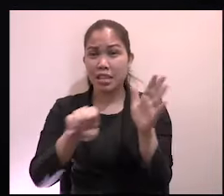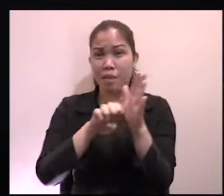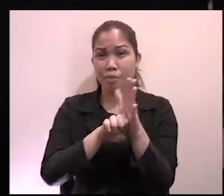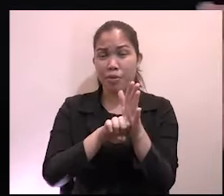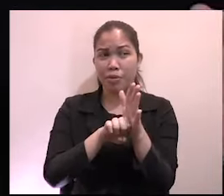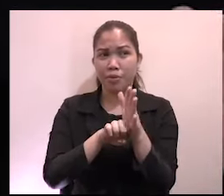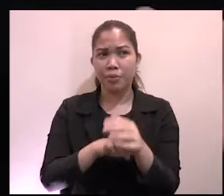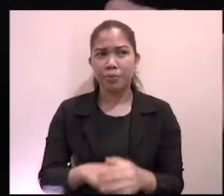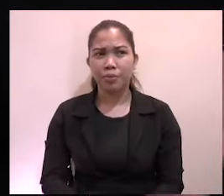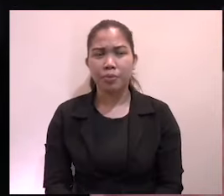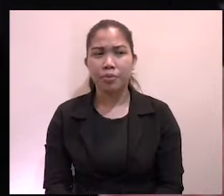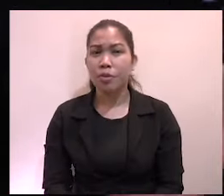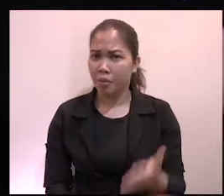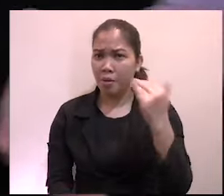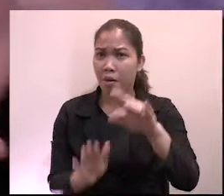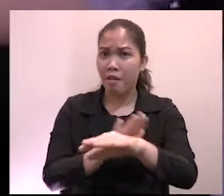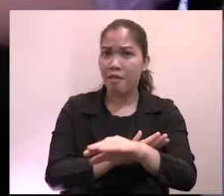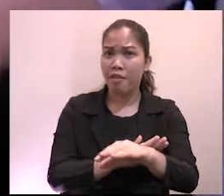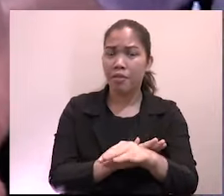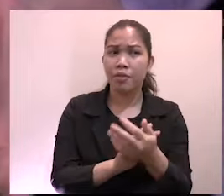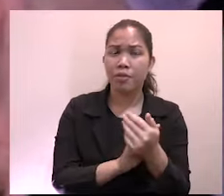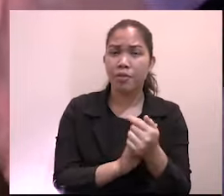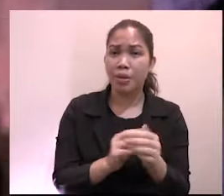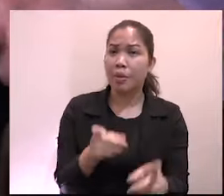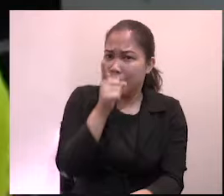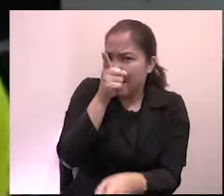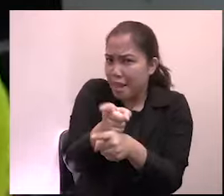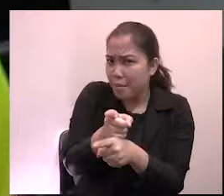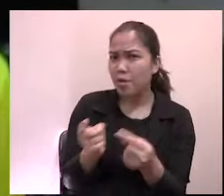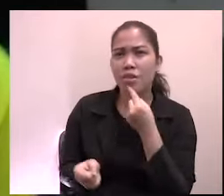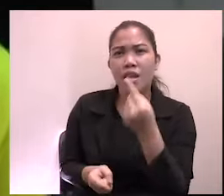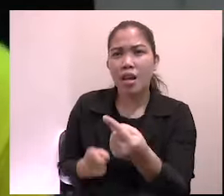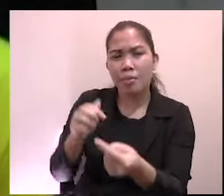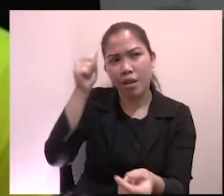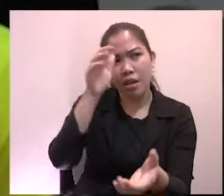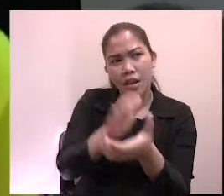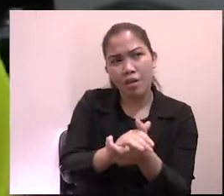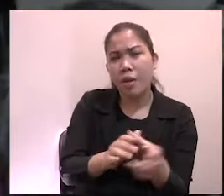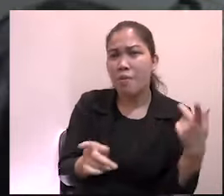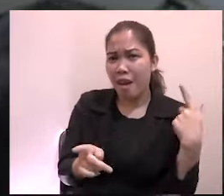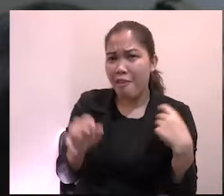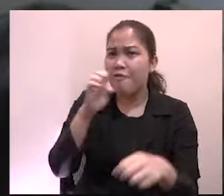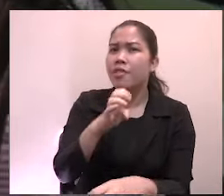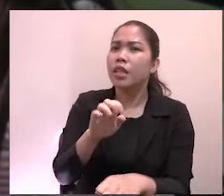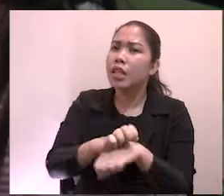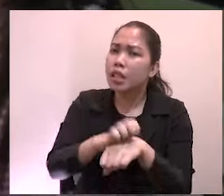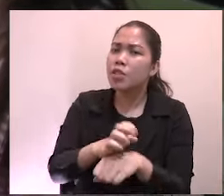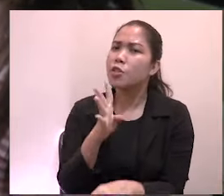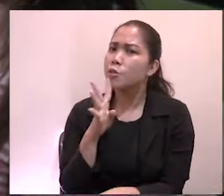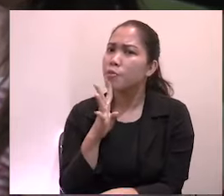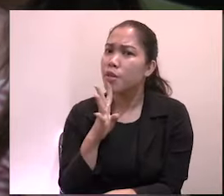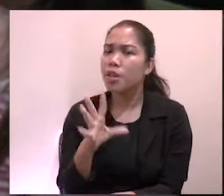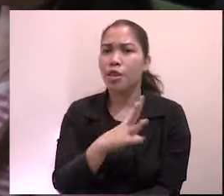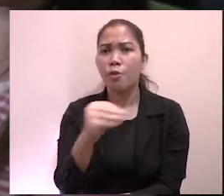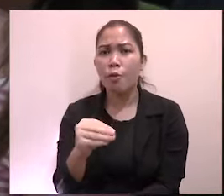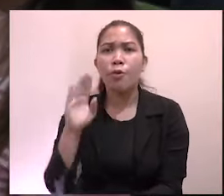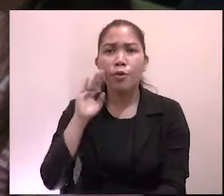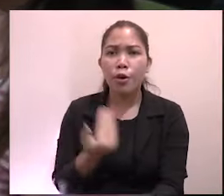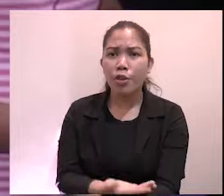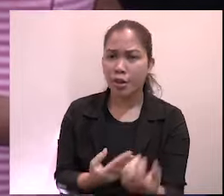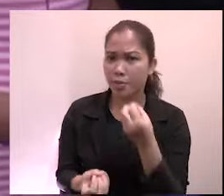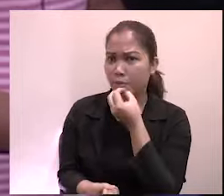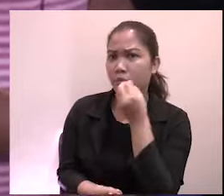taga-ibang... So, meron kong kausap ng mga foreigner. So, tama yung sinabi pala ni Mister na meron kong kausap ng mga English speaking at yung anak mo mismo nagsusumbong pala kay